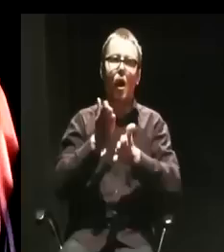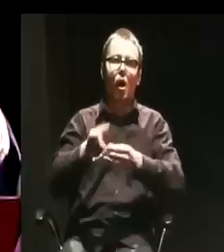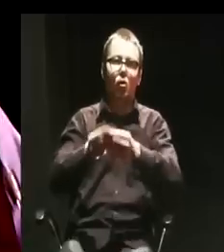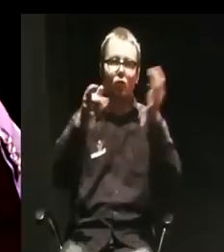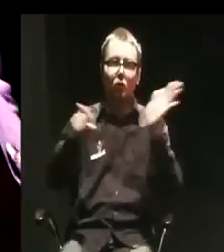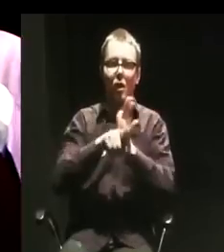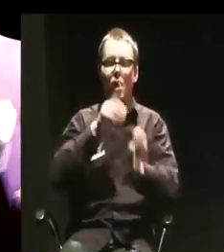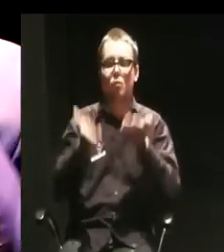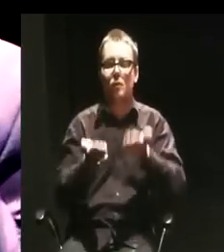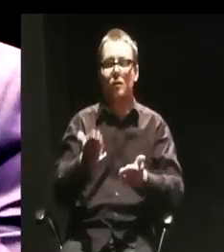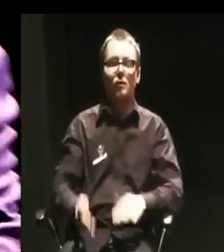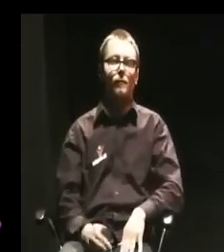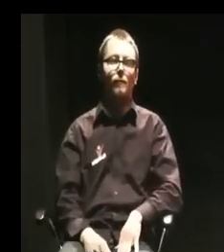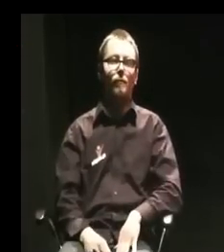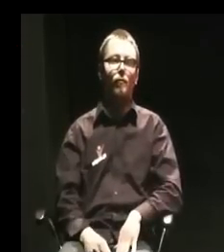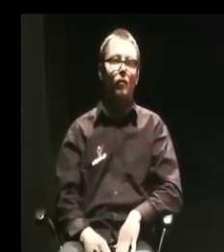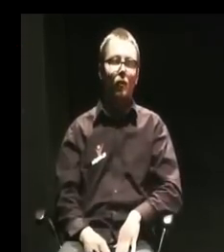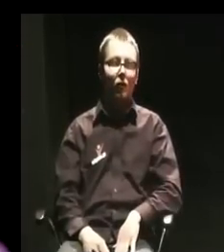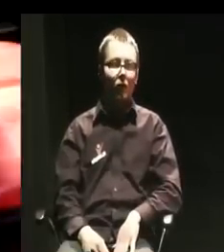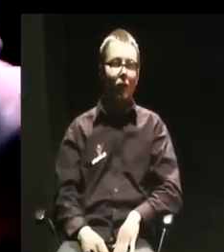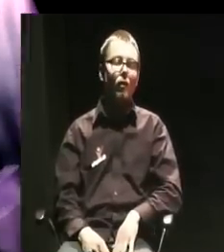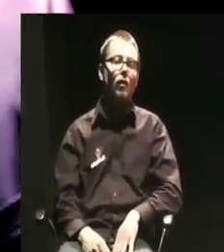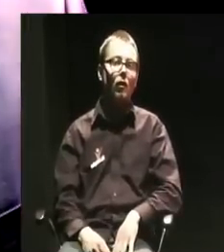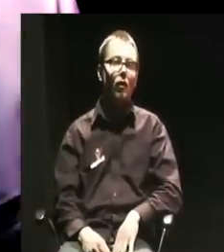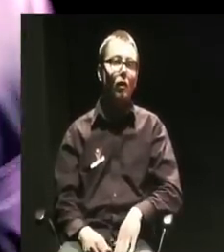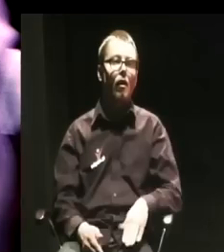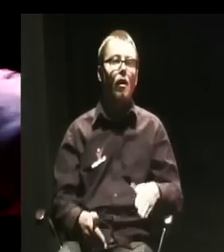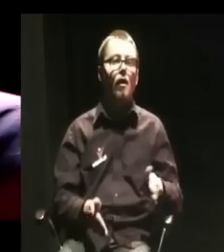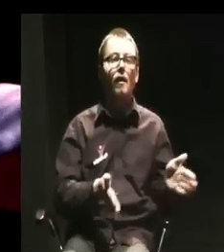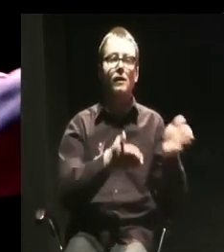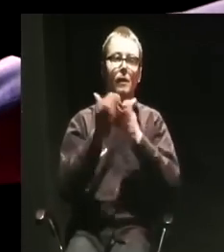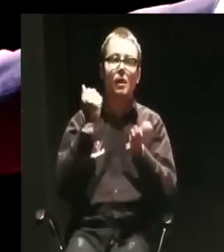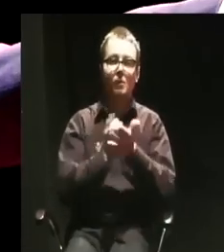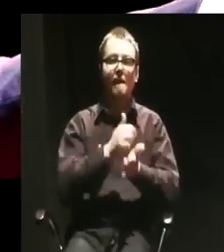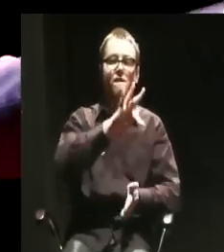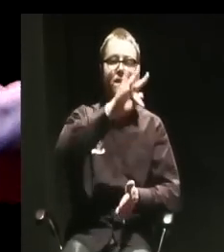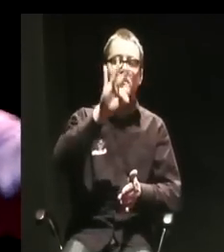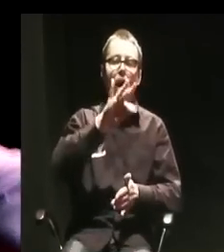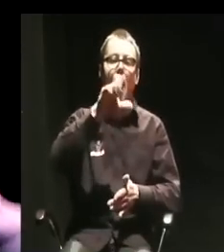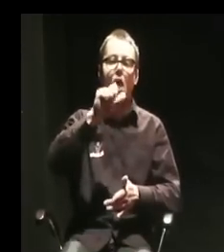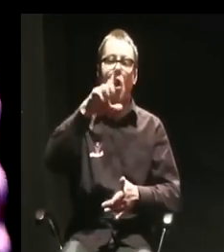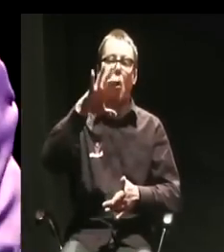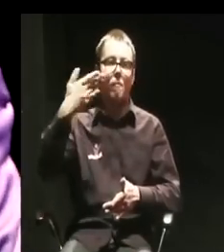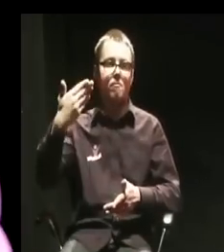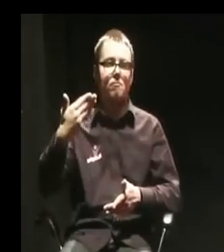takim ewenementem dla mnie osobiście jest Falcon. Słuchajcie, 15 lat